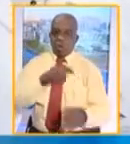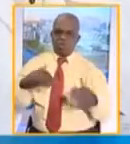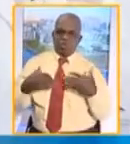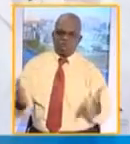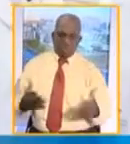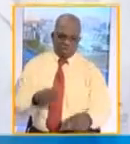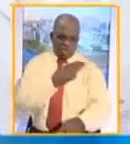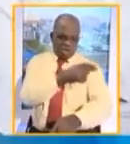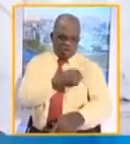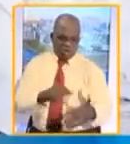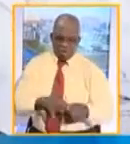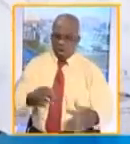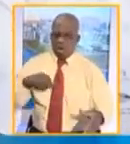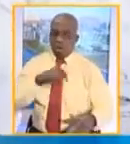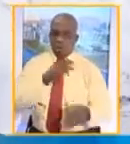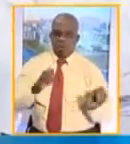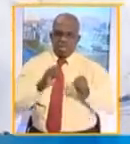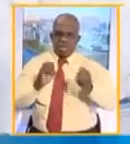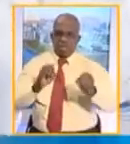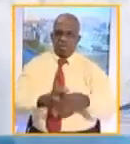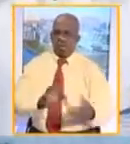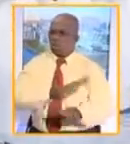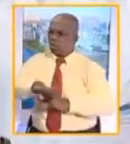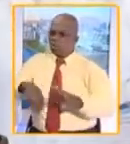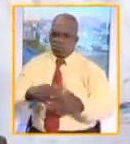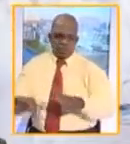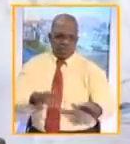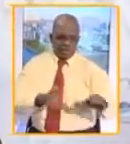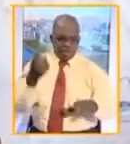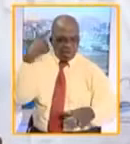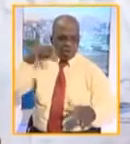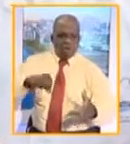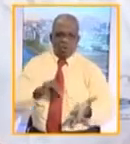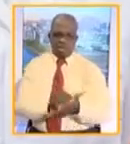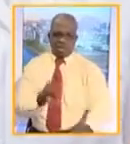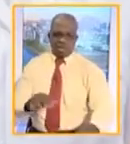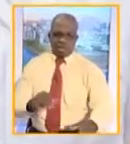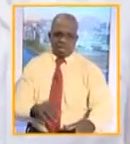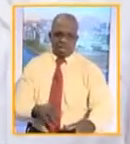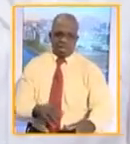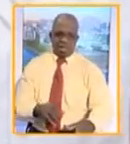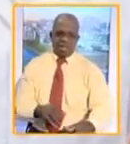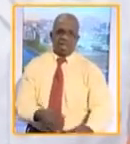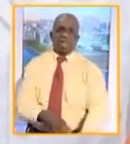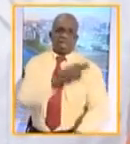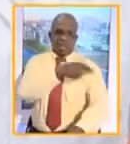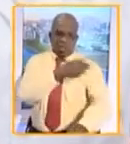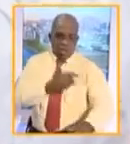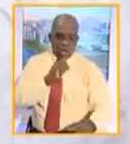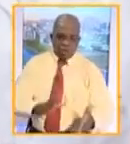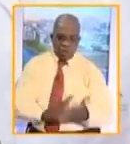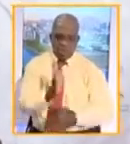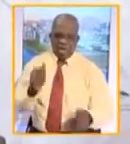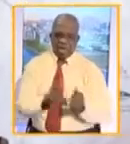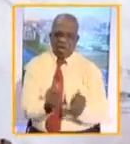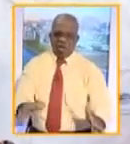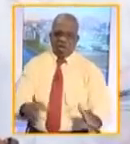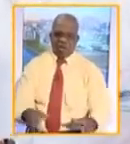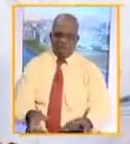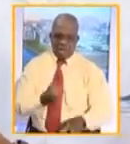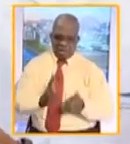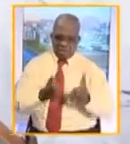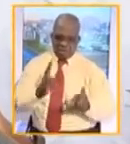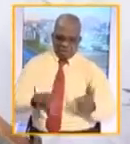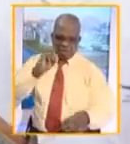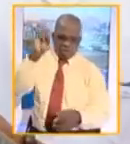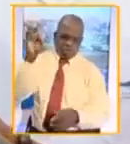à niveau, d'accord. Aujourd'hui, avec cette ambulance-là, c'est une ambulance qui